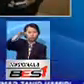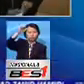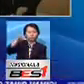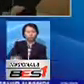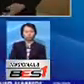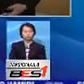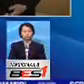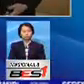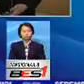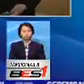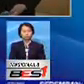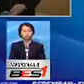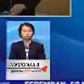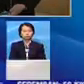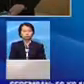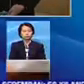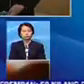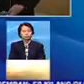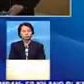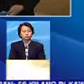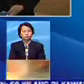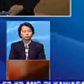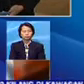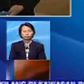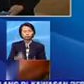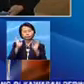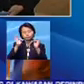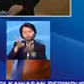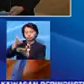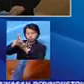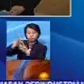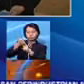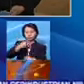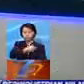Ivan, Hanim. Langsung dari Beijing. Terima kasih, Hazel.